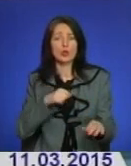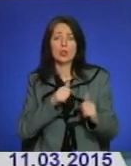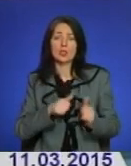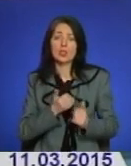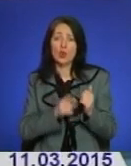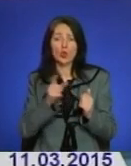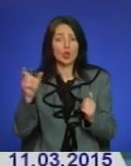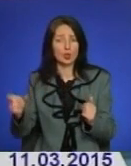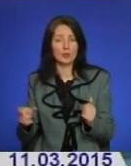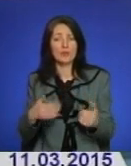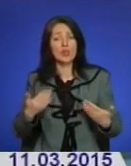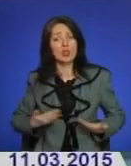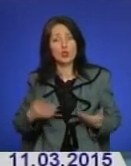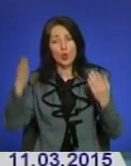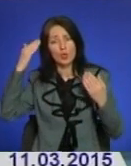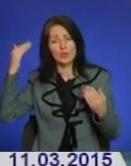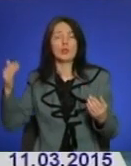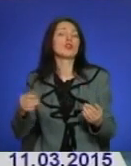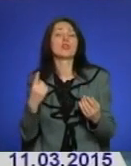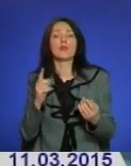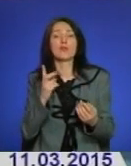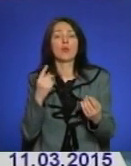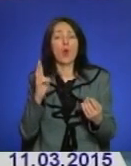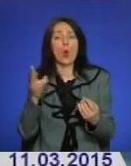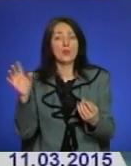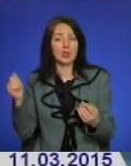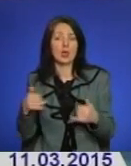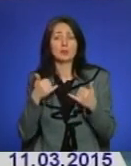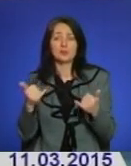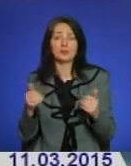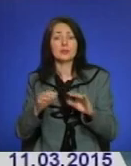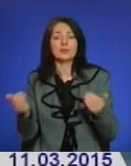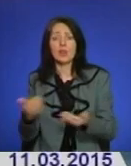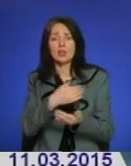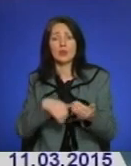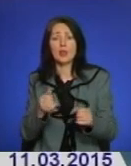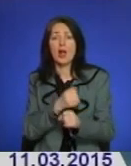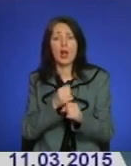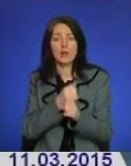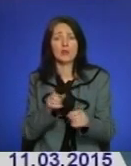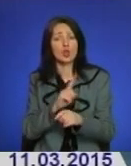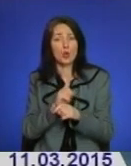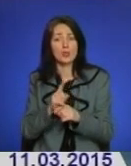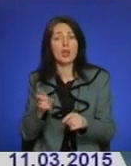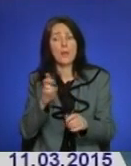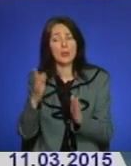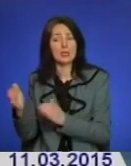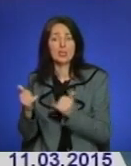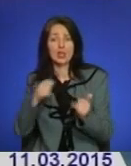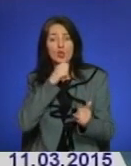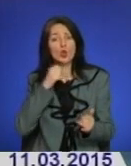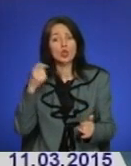Життю і творчості Великого Кобзаря приурочили зібрання мистецької кав'ярні у Тернопільській бібліотеці для дорослих номер 4. Учасники і гості